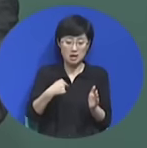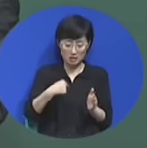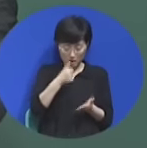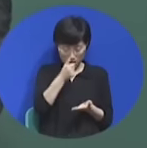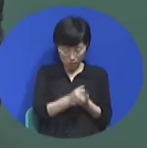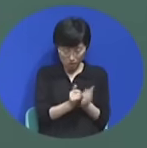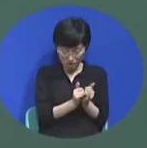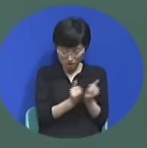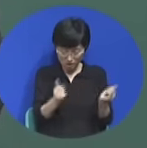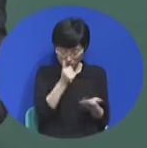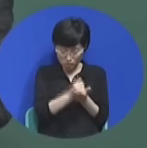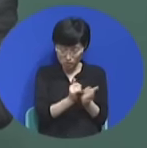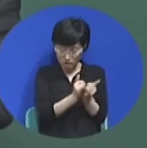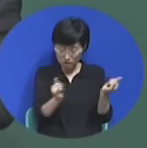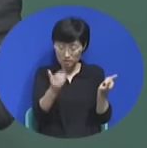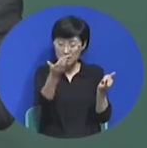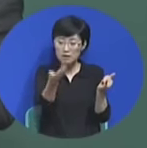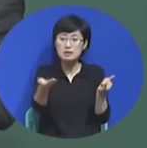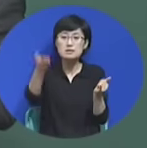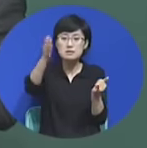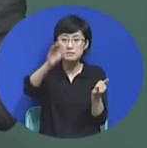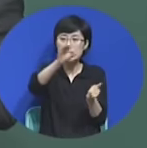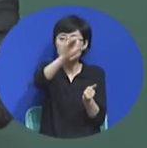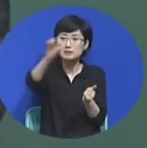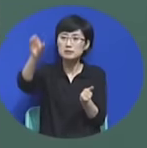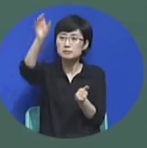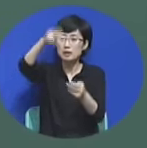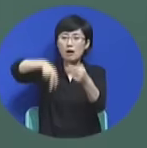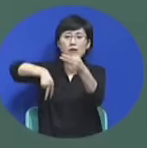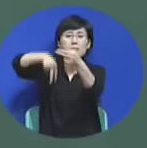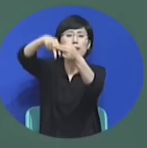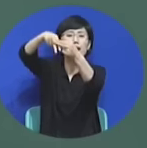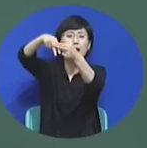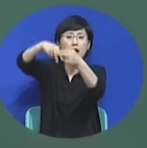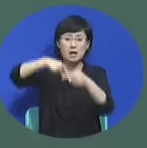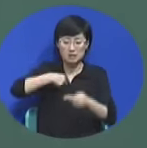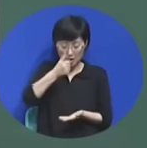십자가에서 뭡니까? 죄 없다 하셨습니다.